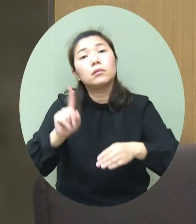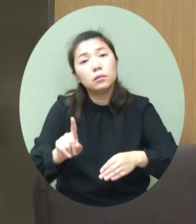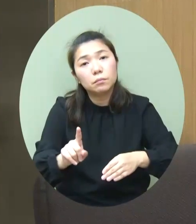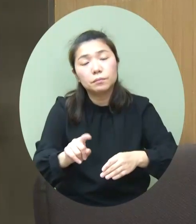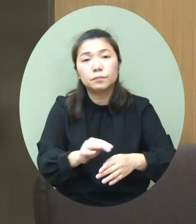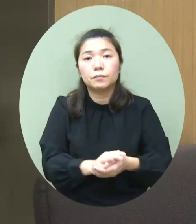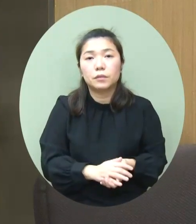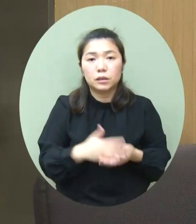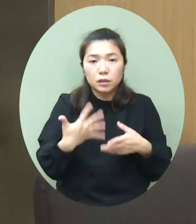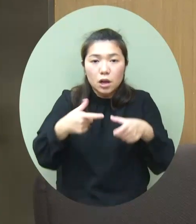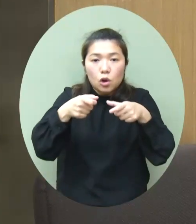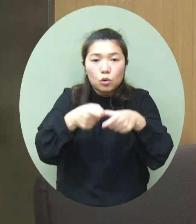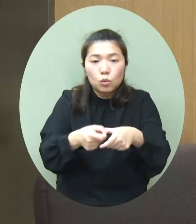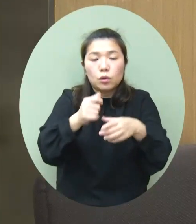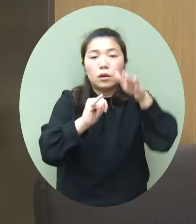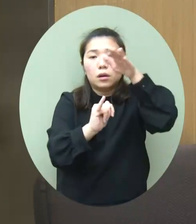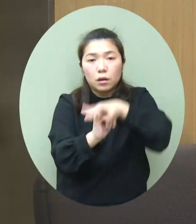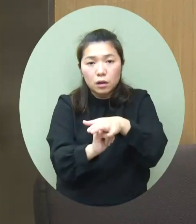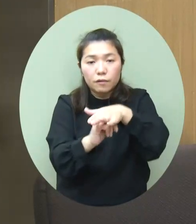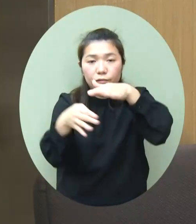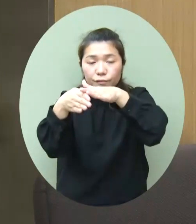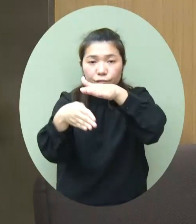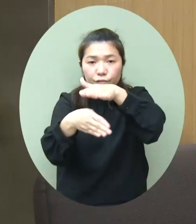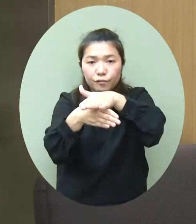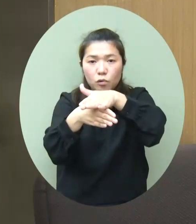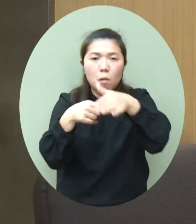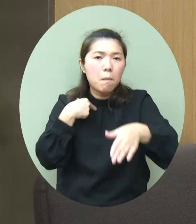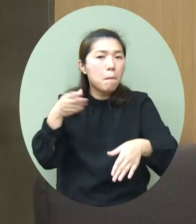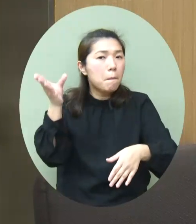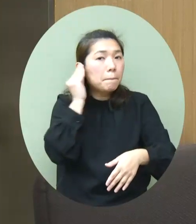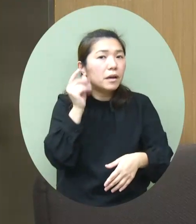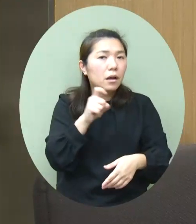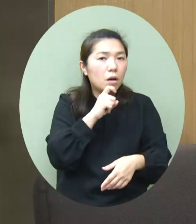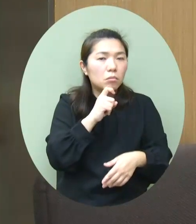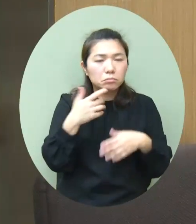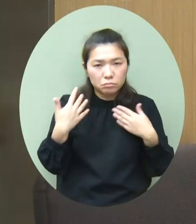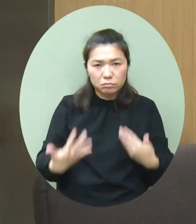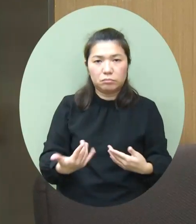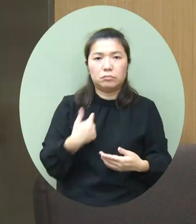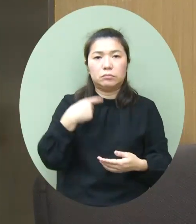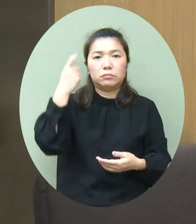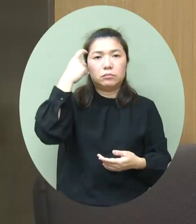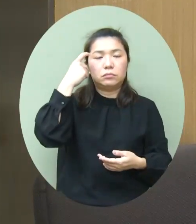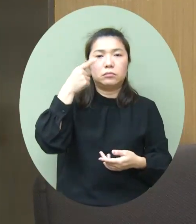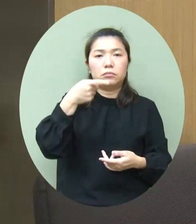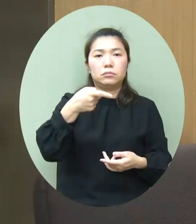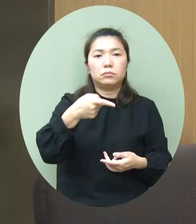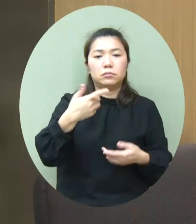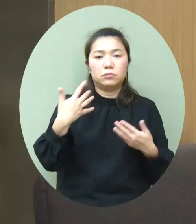下进度吗？还有公众殓房，我知道现在已